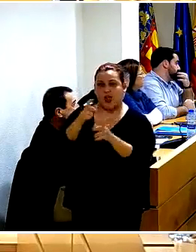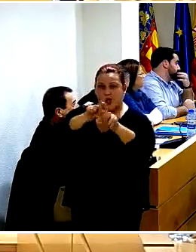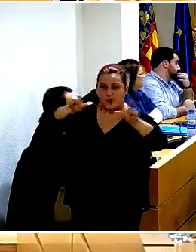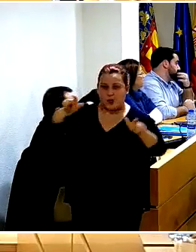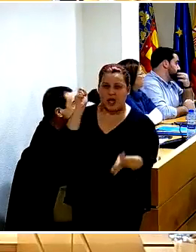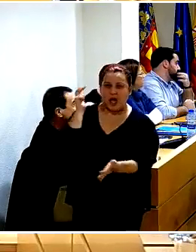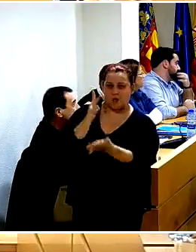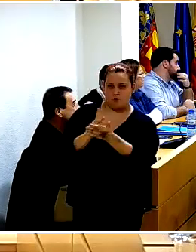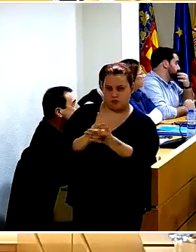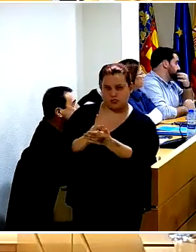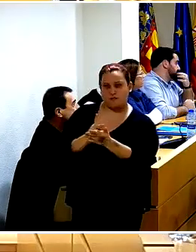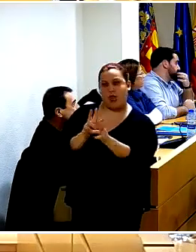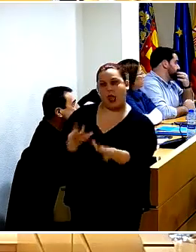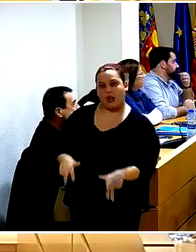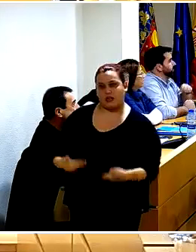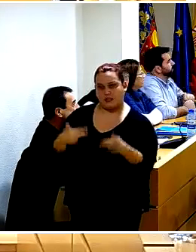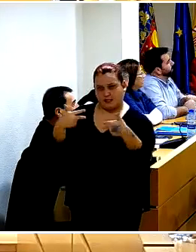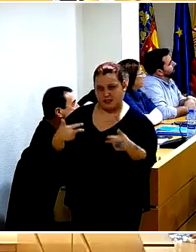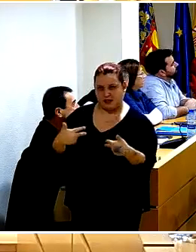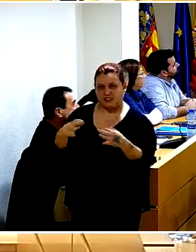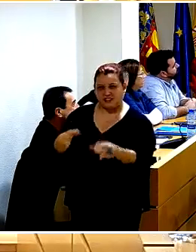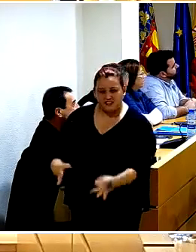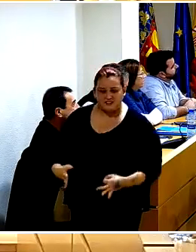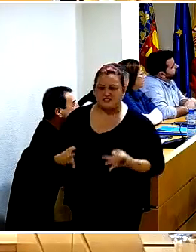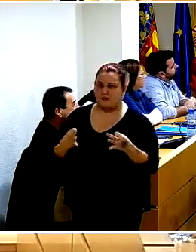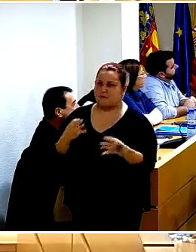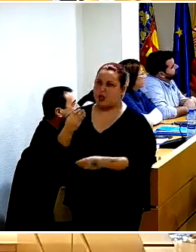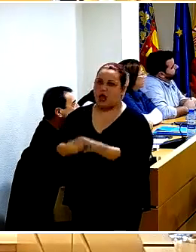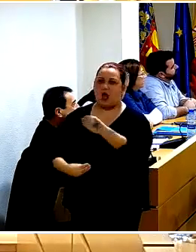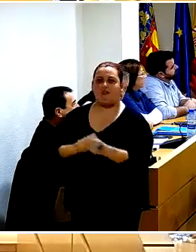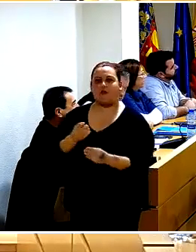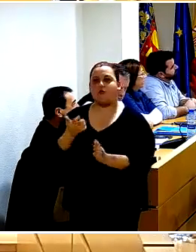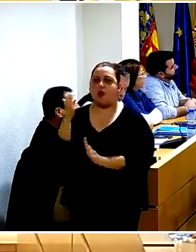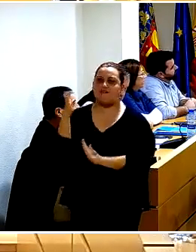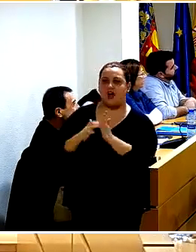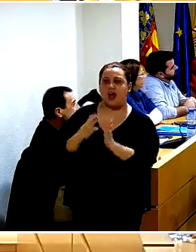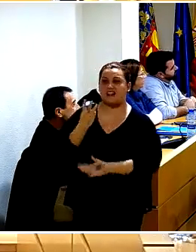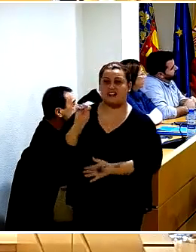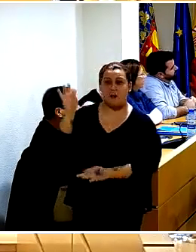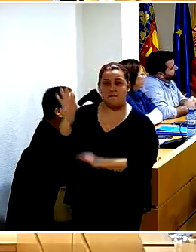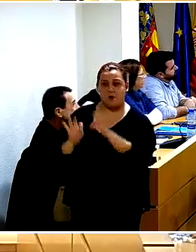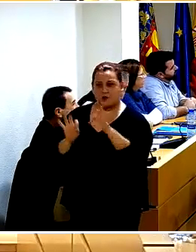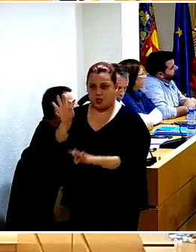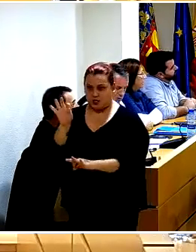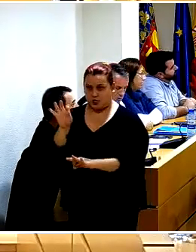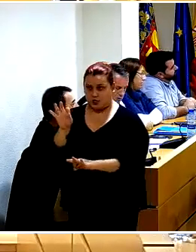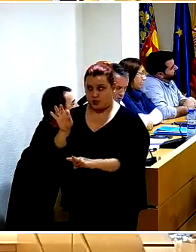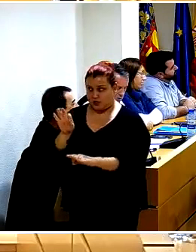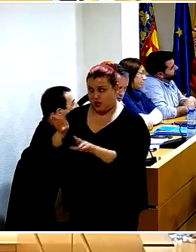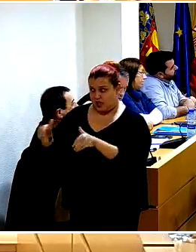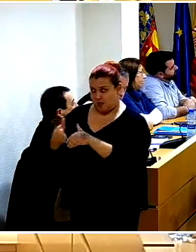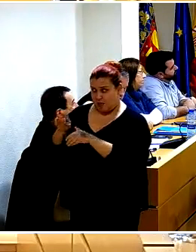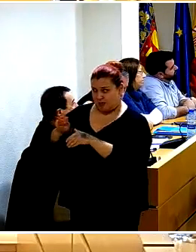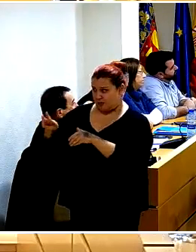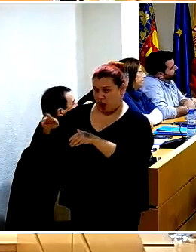les licitacions sempre fan unes rebaixes en torn al 30%. Això no passava en el Partit Popular. El Partit